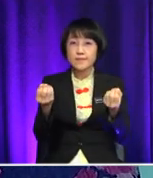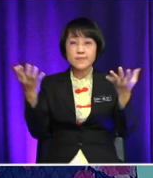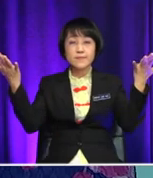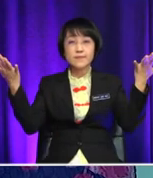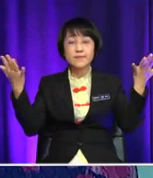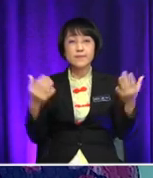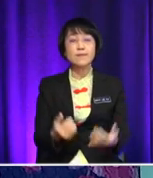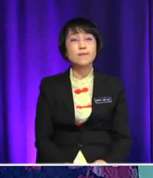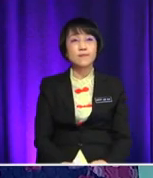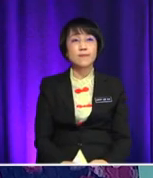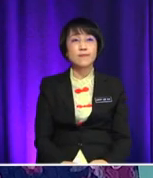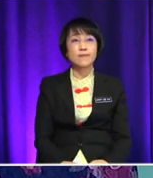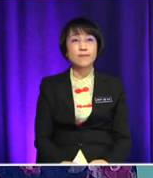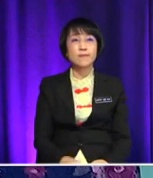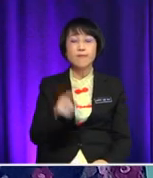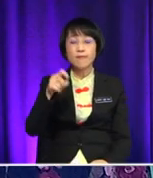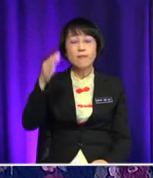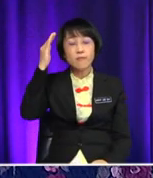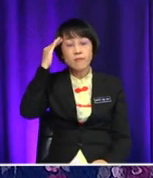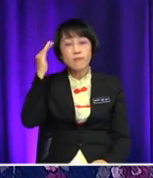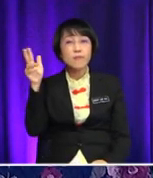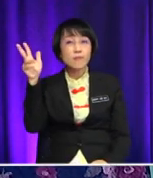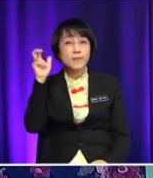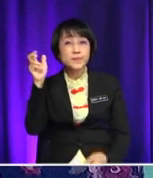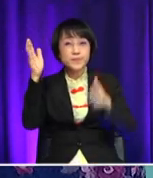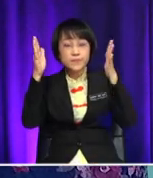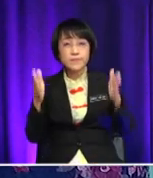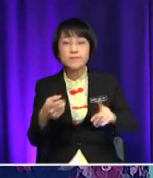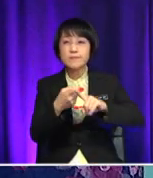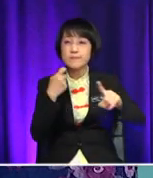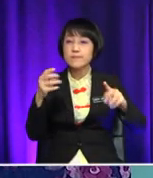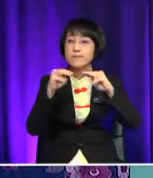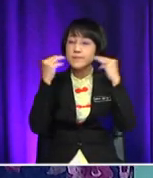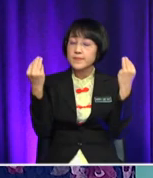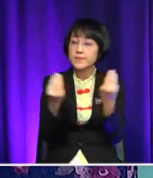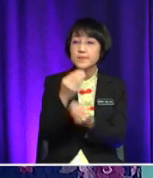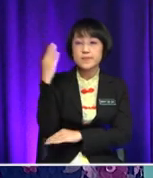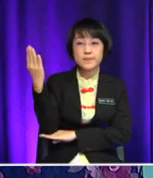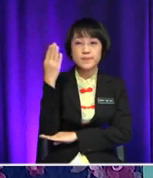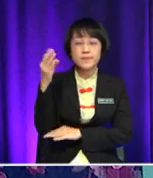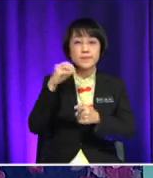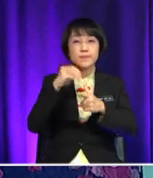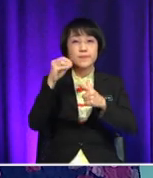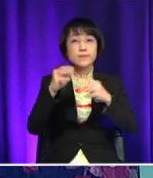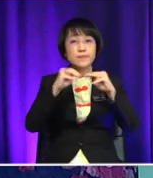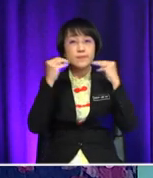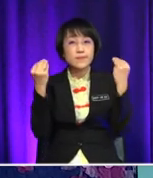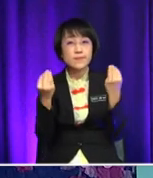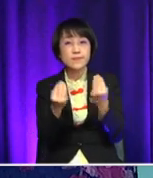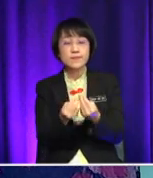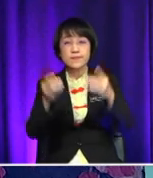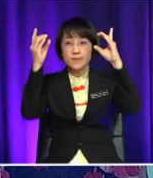pendengar kita ini dalam kalangan masyarakat biasa ataupun masyarakat berpendidikan tinggi itu